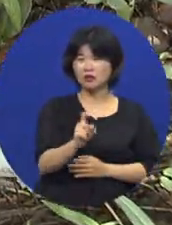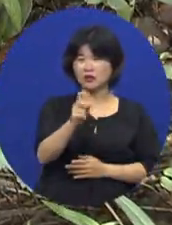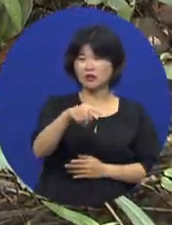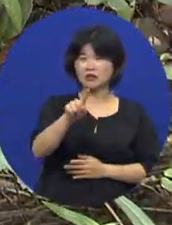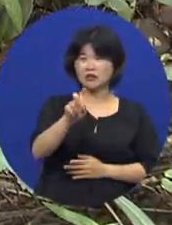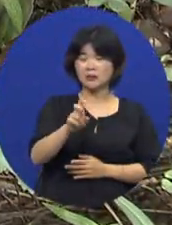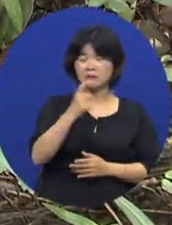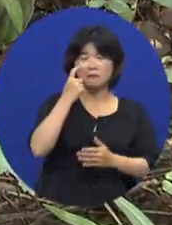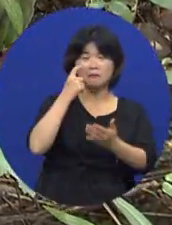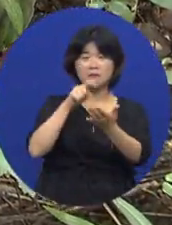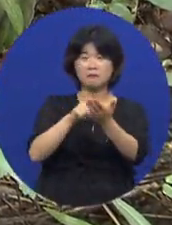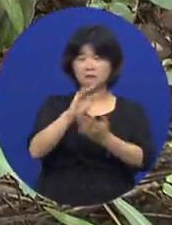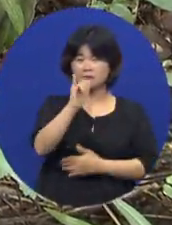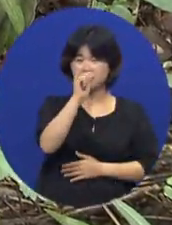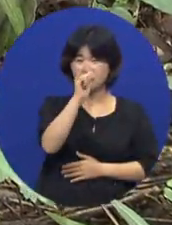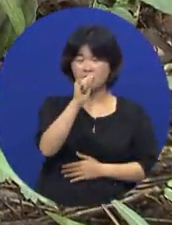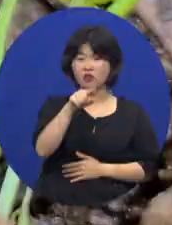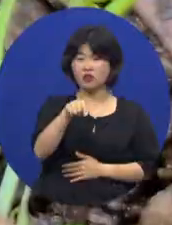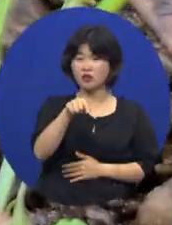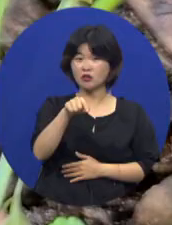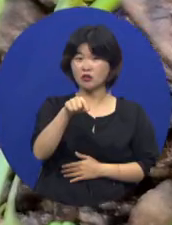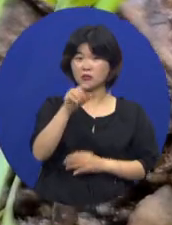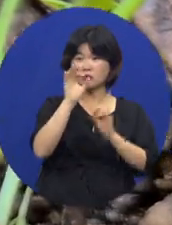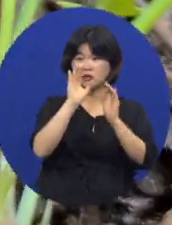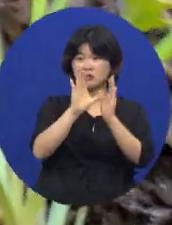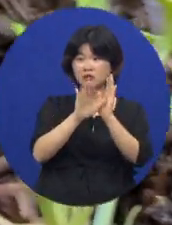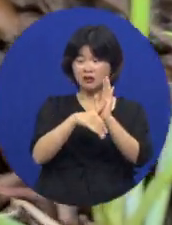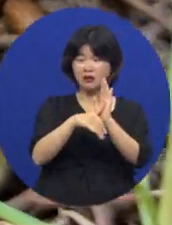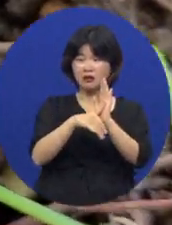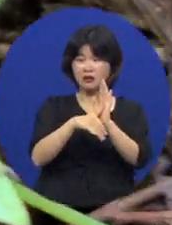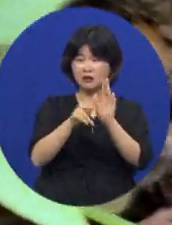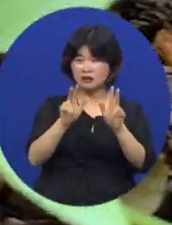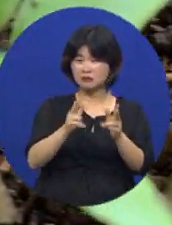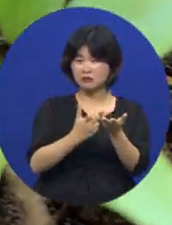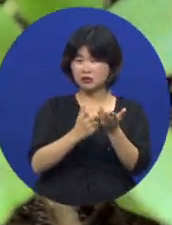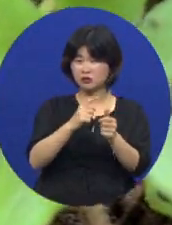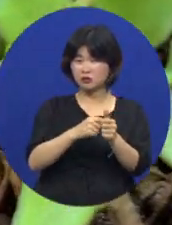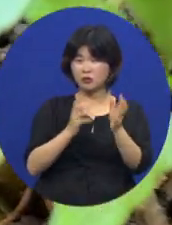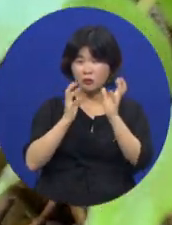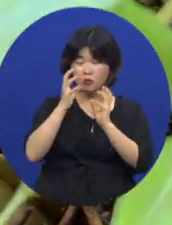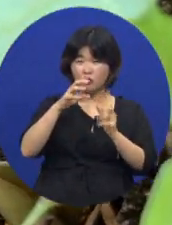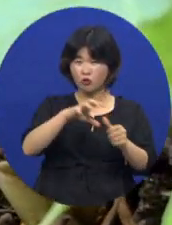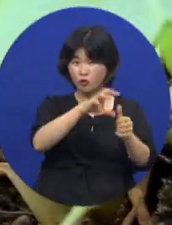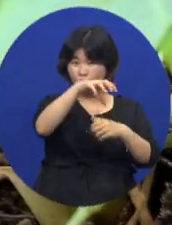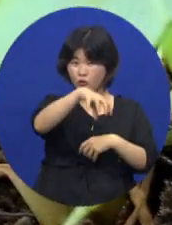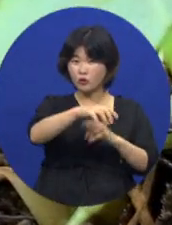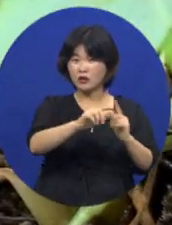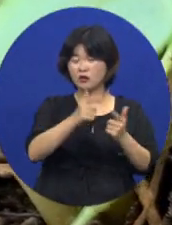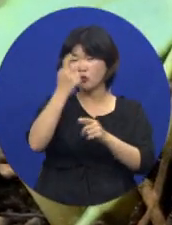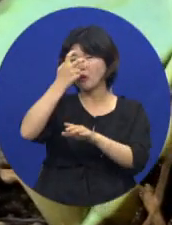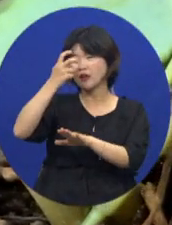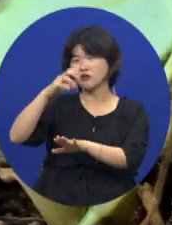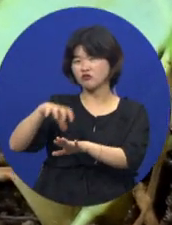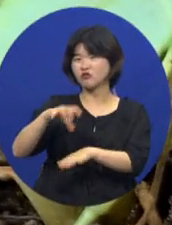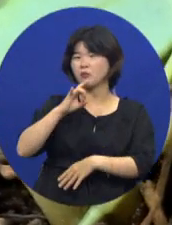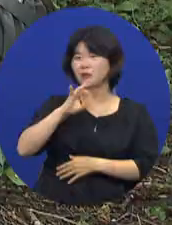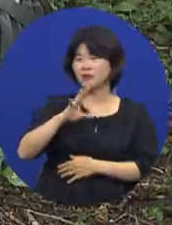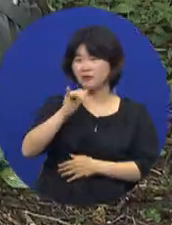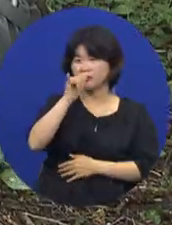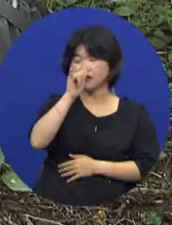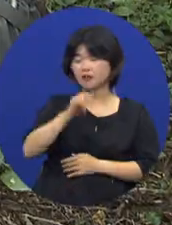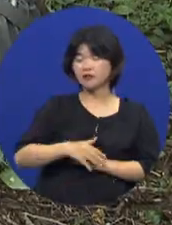발견됩니다 멸종위기 식물이 자세하지 만 이것은 곶자왈 보호 지역이 아닌 관리지역 으로만 지정되었습니다